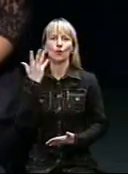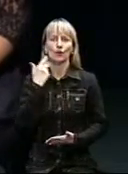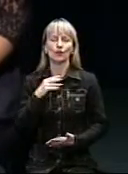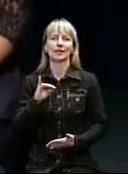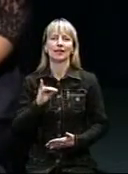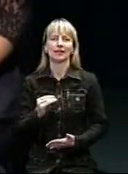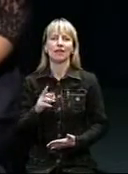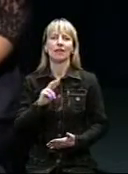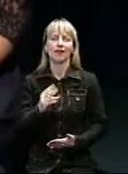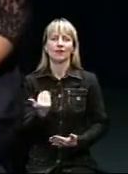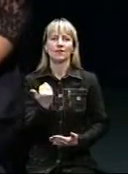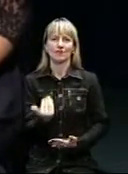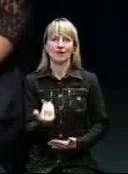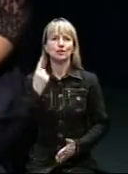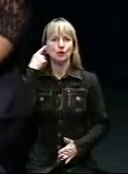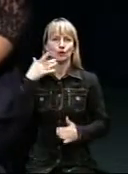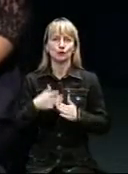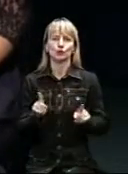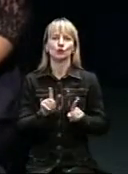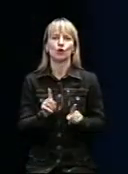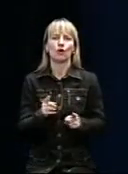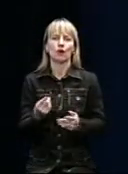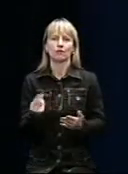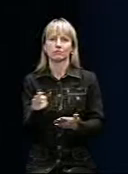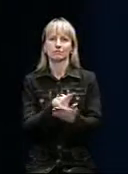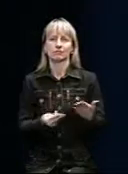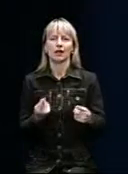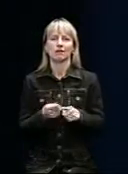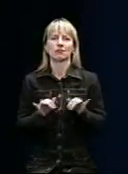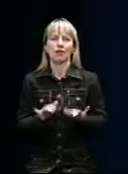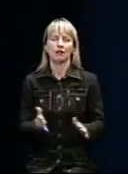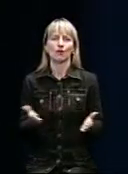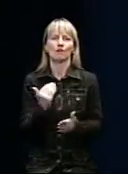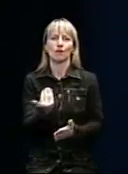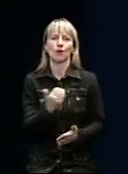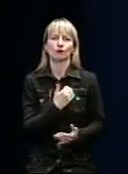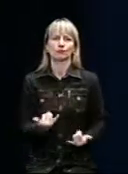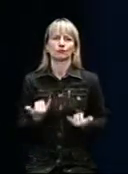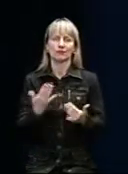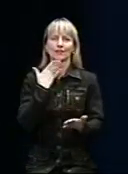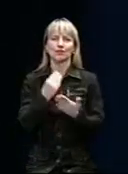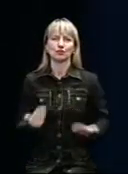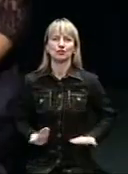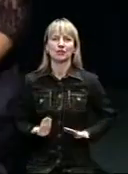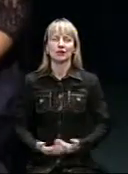і як ви зрозуміли, що живопис – це справа, якій ви хочете присвятити своє життя?